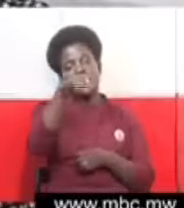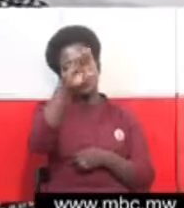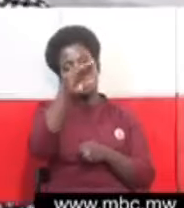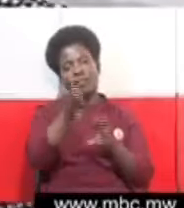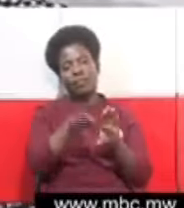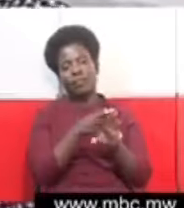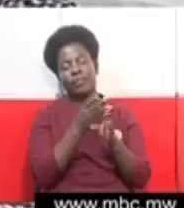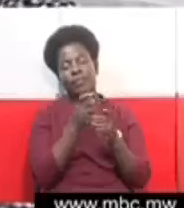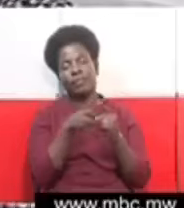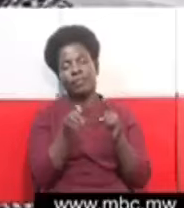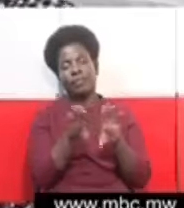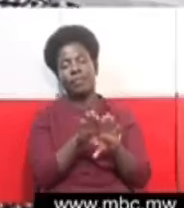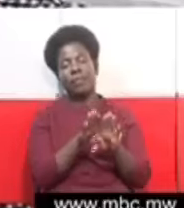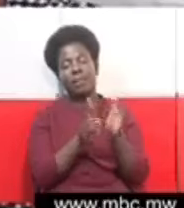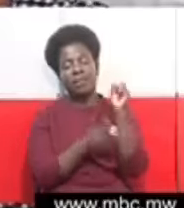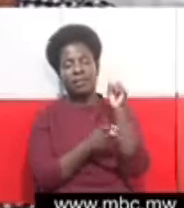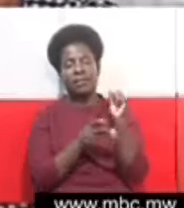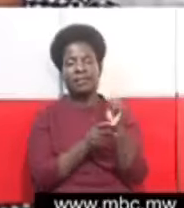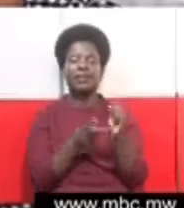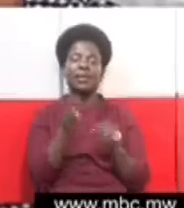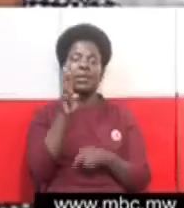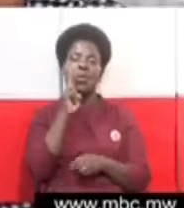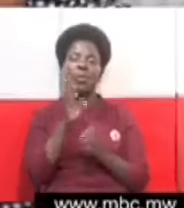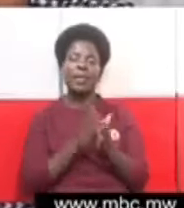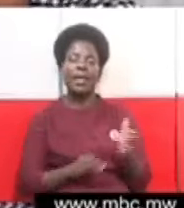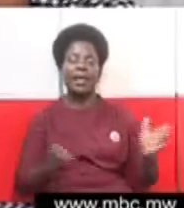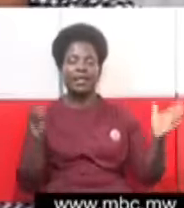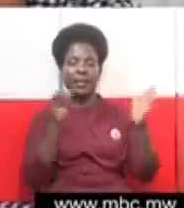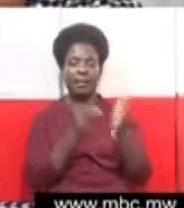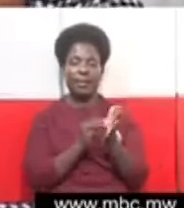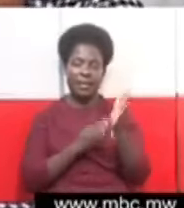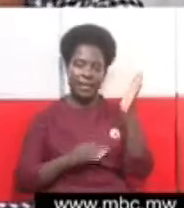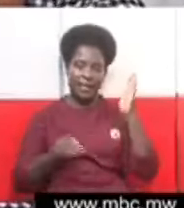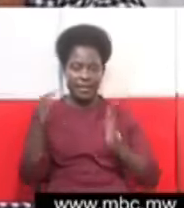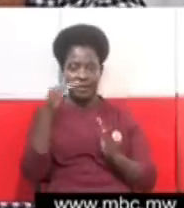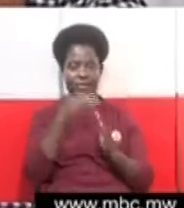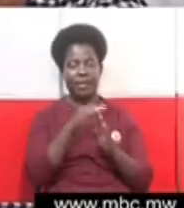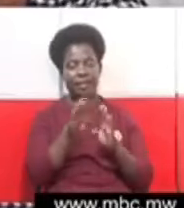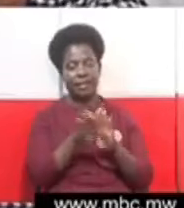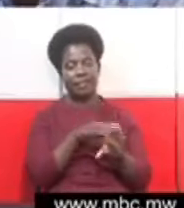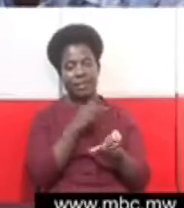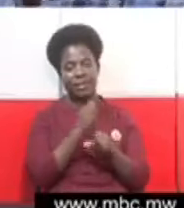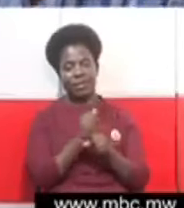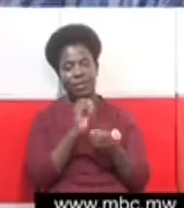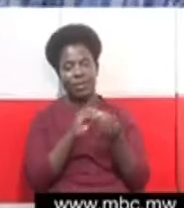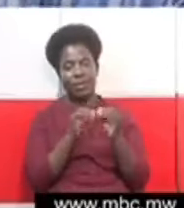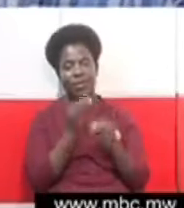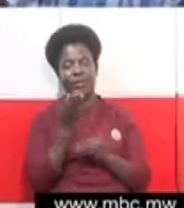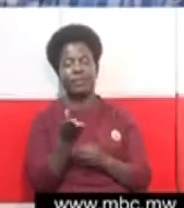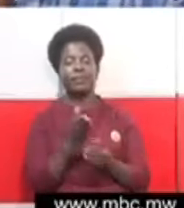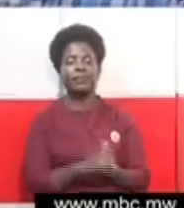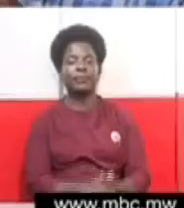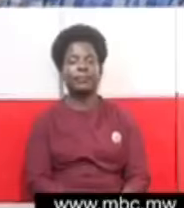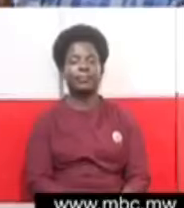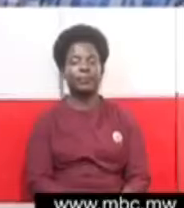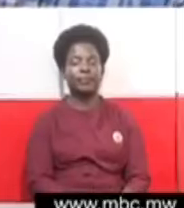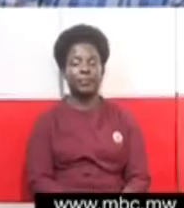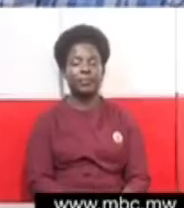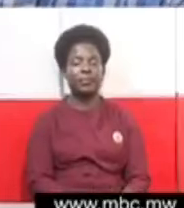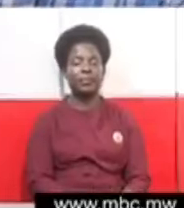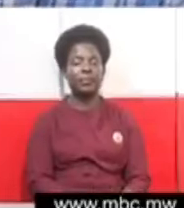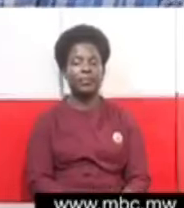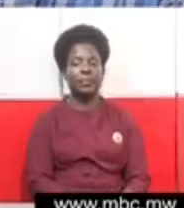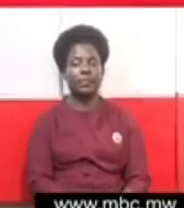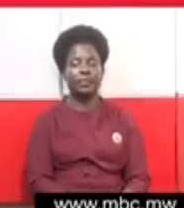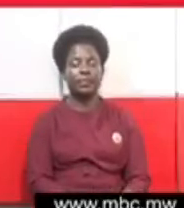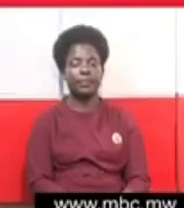komanso kuchokera m'maboma a Rumphi, Katabe ndi Chitipa komwe ntchito iyi kugwirika. Chimwemwe miluru, MBC